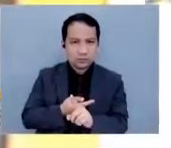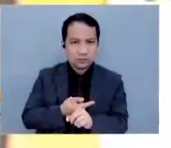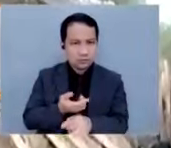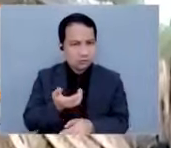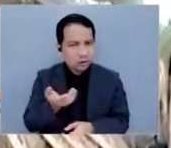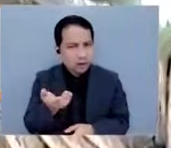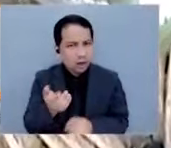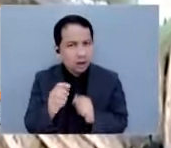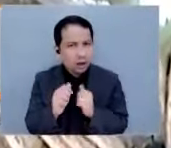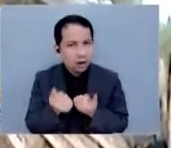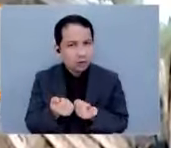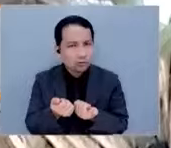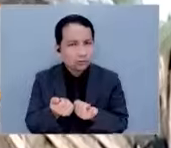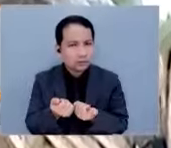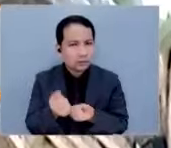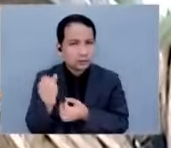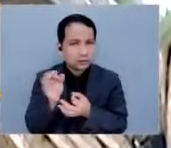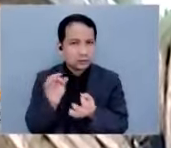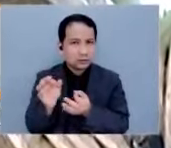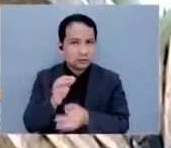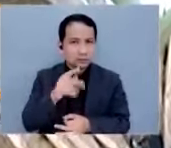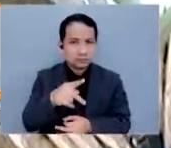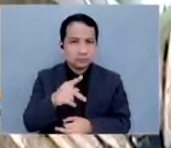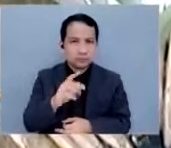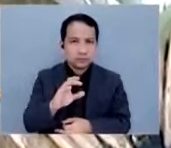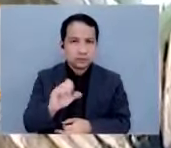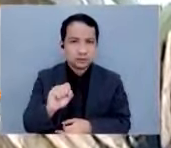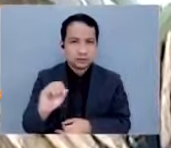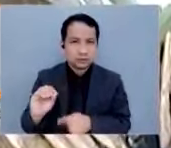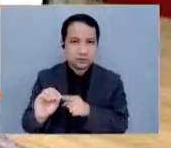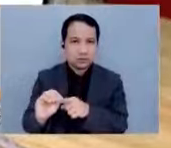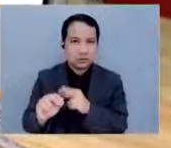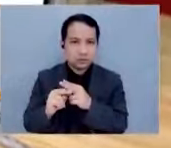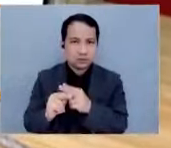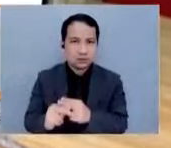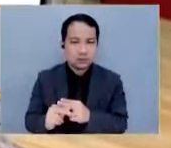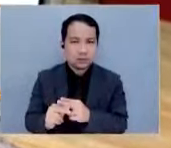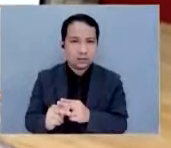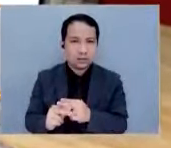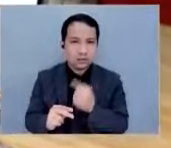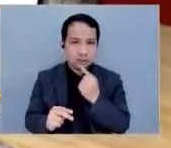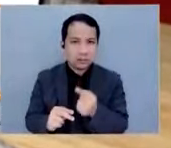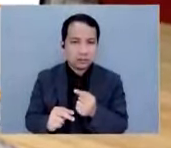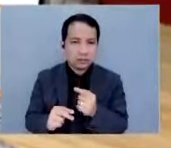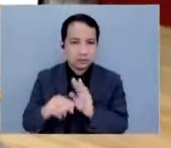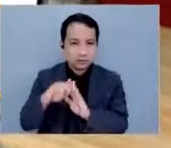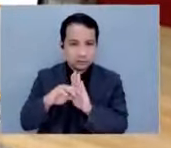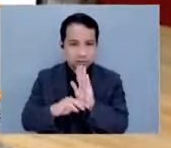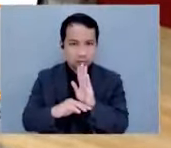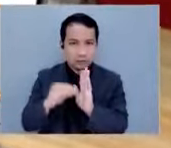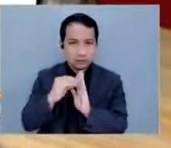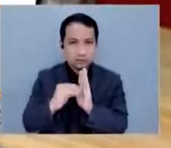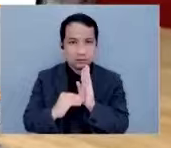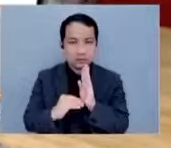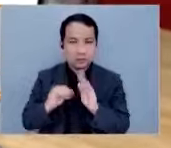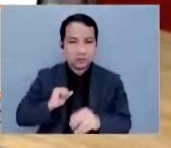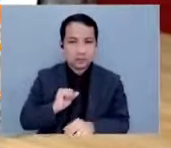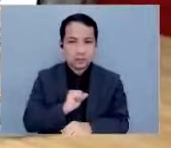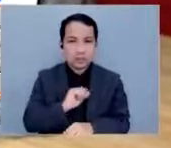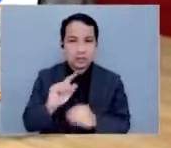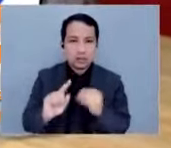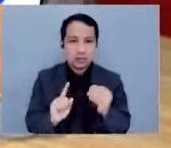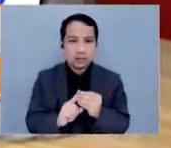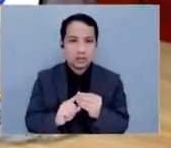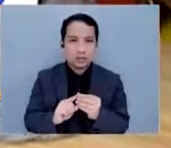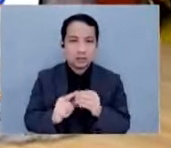nangyari? Paliwanag ng PCSO, hindi pangalan ng jackpot winner ang nasa listahang tinutukoy ng senador, kundi claimant o